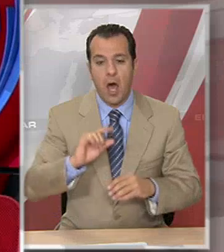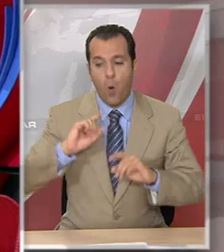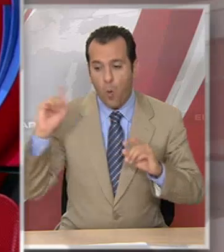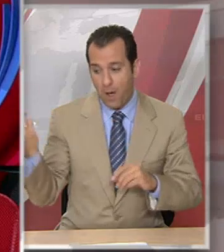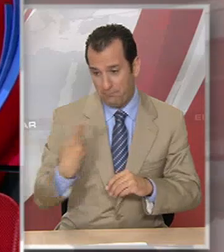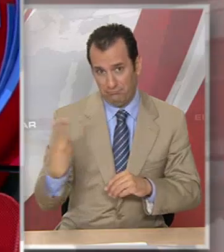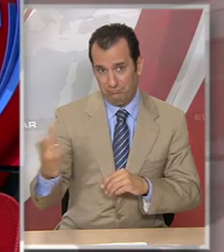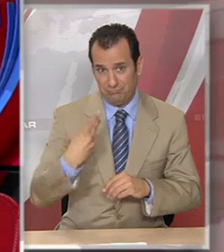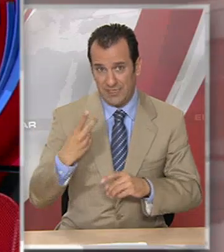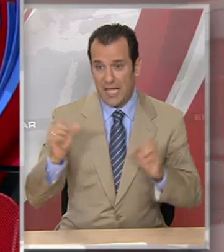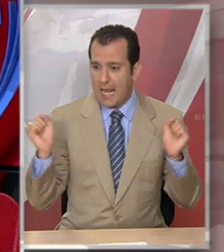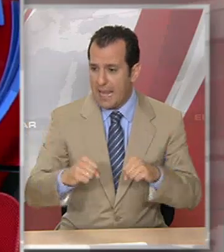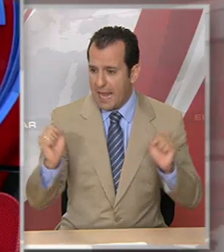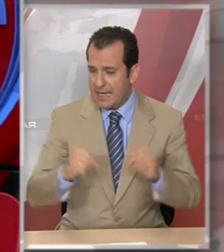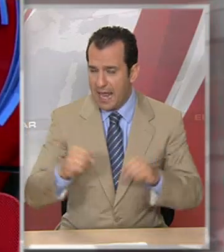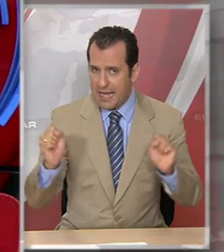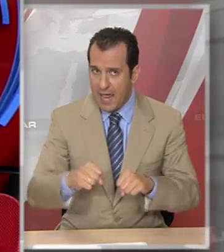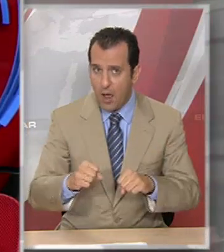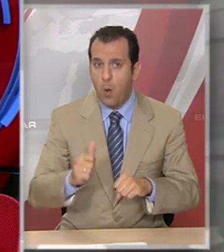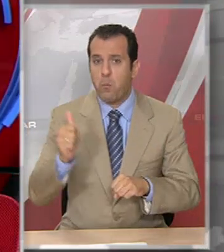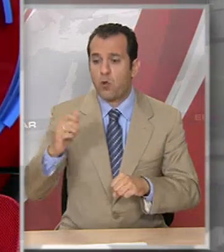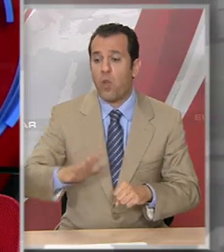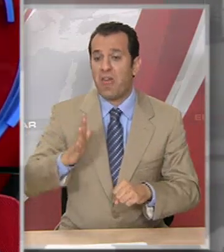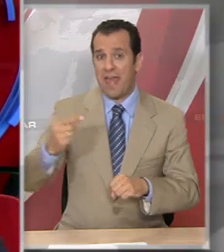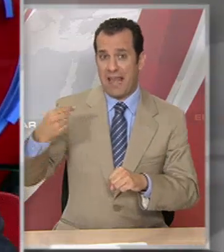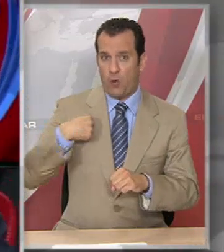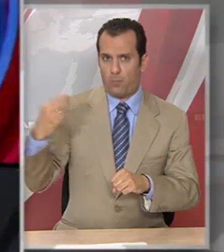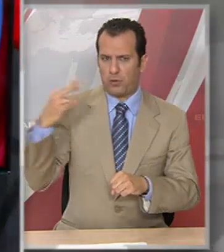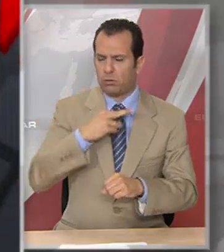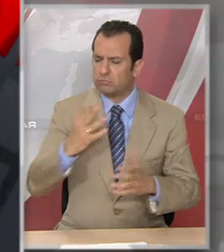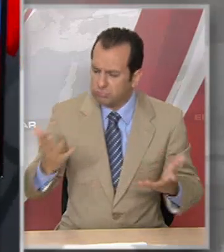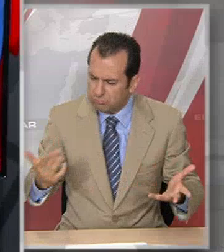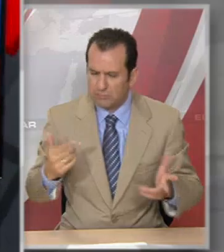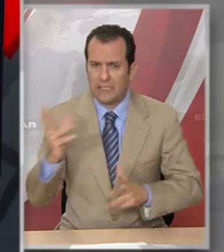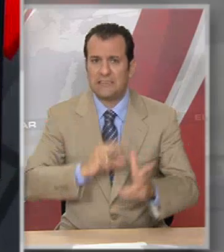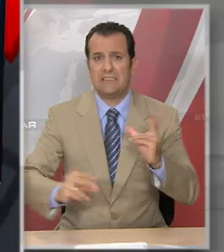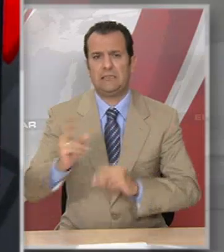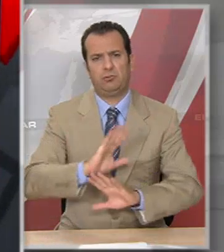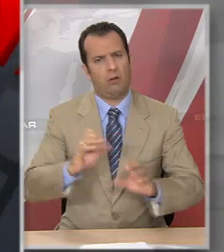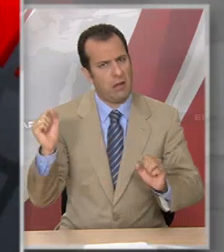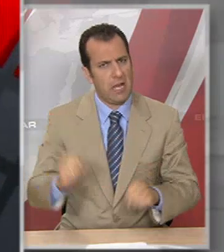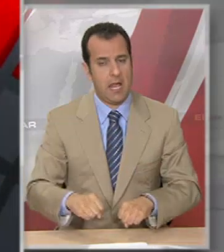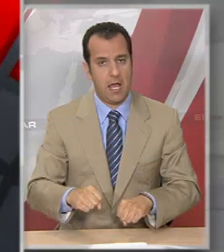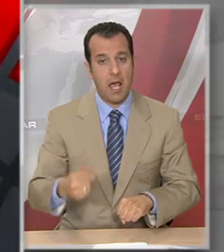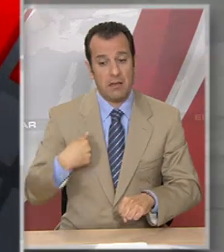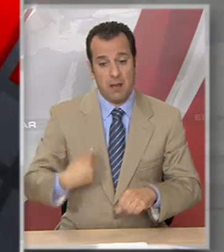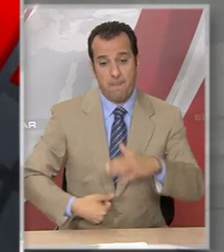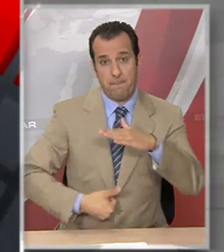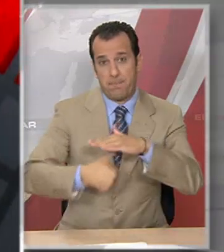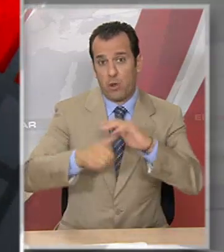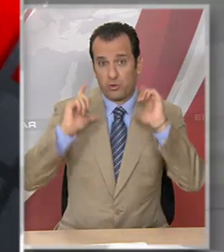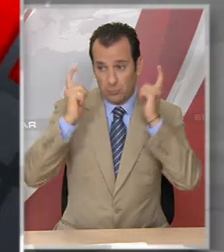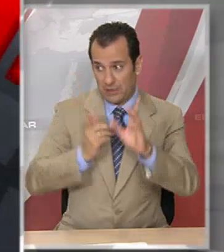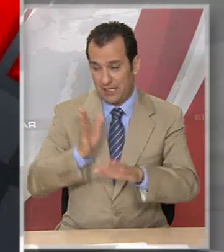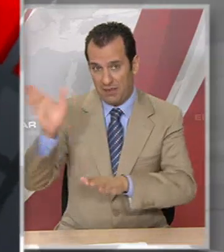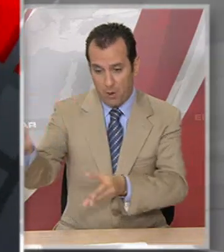στη συνεργασία, είμαι έτοιμος να το συζητήσω. Το θέμα μου είναι ότι εγώ μόλις πάρω την εντολή, θα πάω